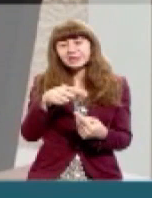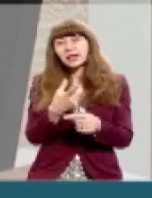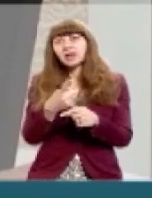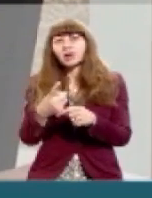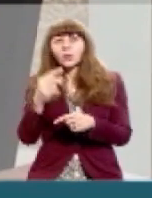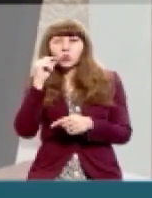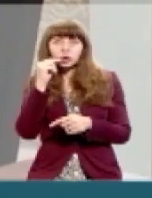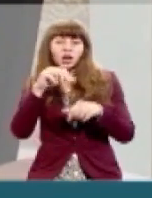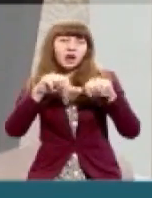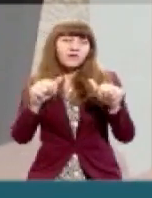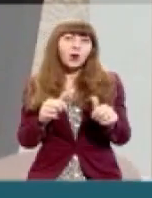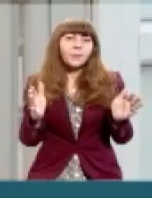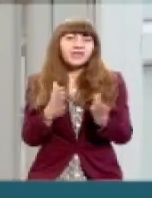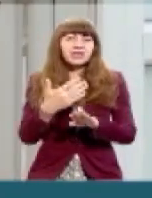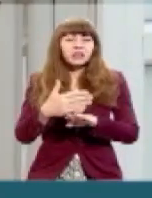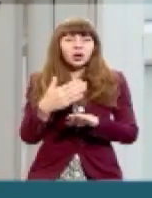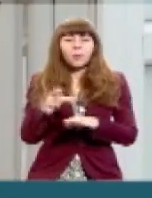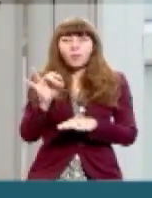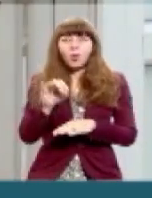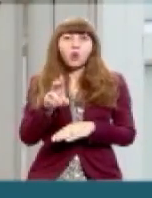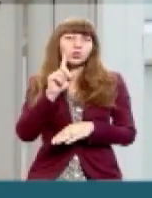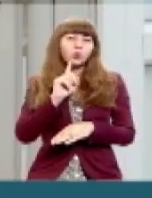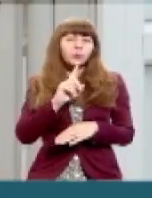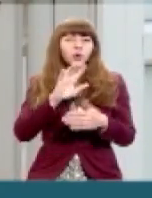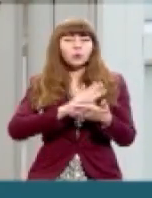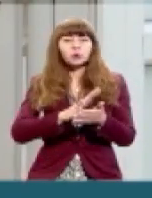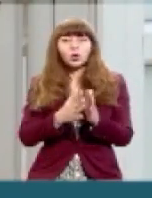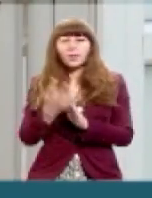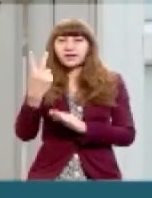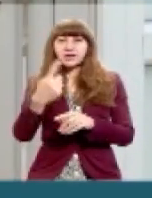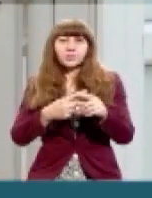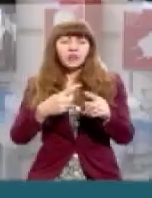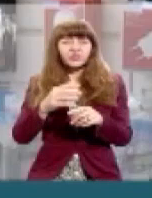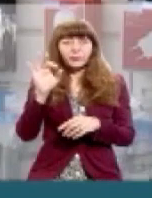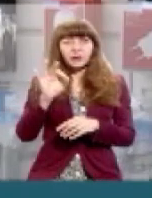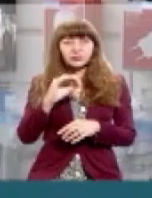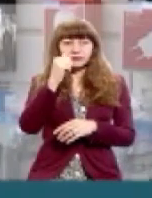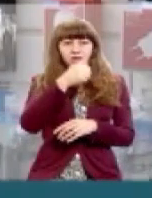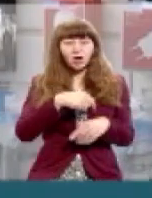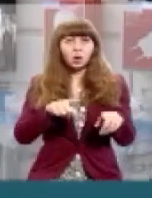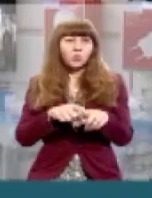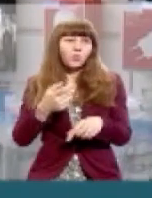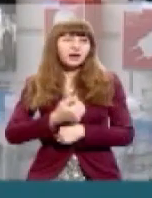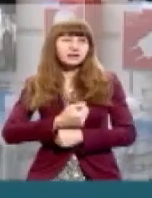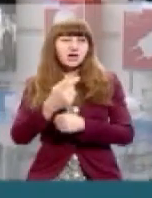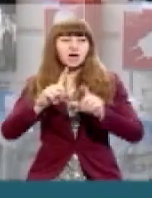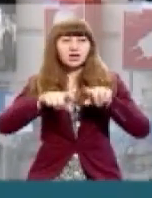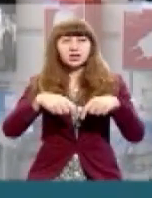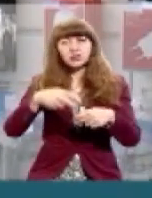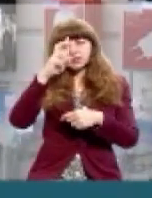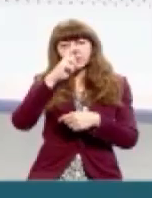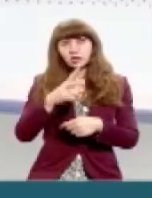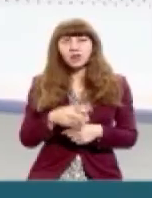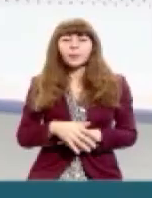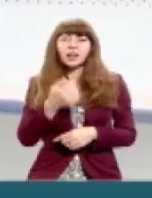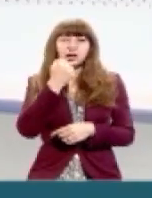Для этого мужчина оформил микрокредит по выгодным условиям под 2,5% годовых. Такую материальную поддержку оказывает